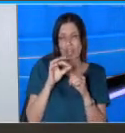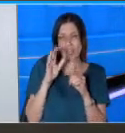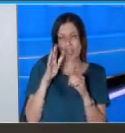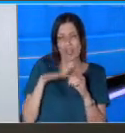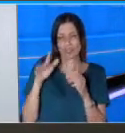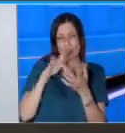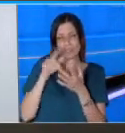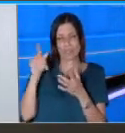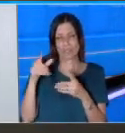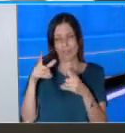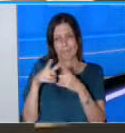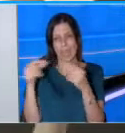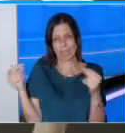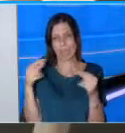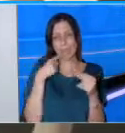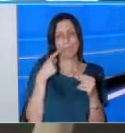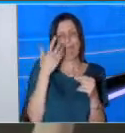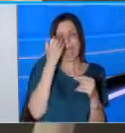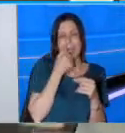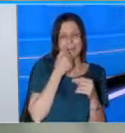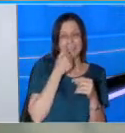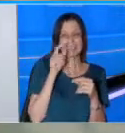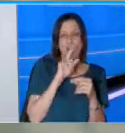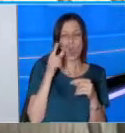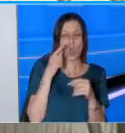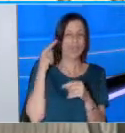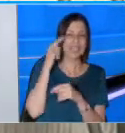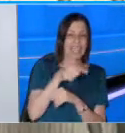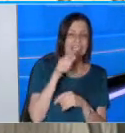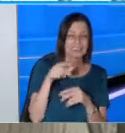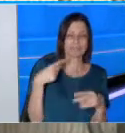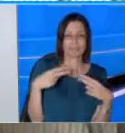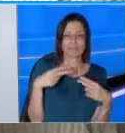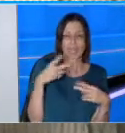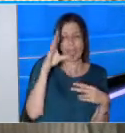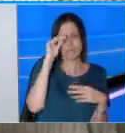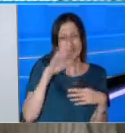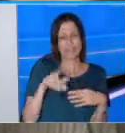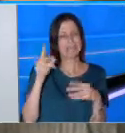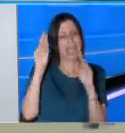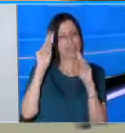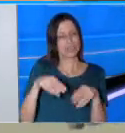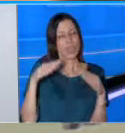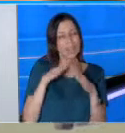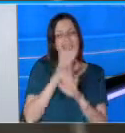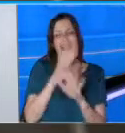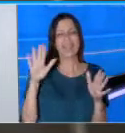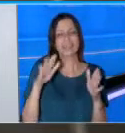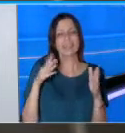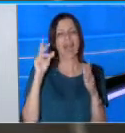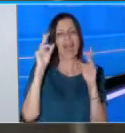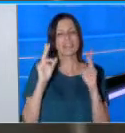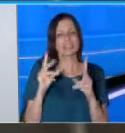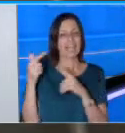שיגרום לחמאס לא לראות, זה ההרתעה שעכשיו הבנים יחזרו הביתה. זה ההסכם, אין הפסקת אש בלי להחזיר